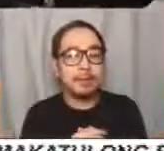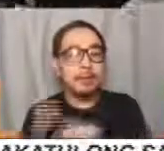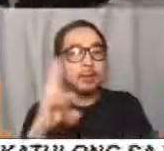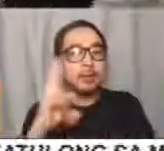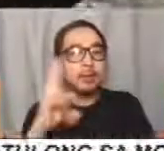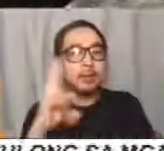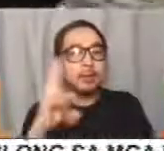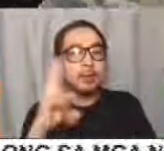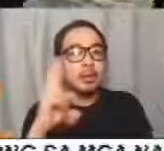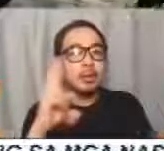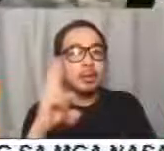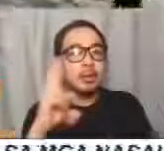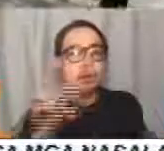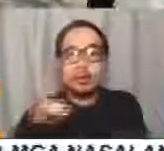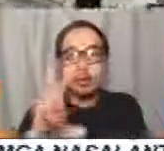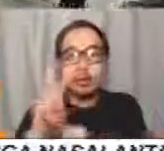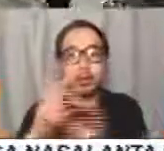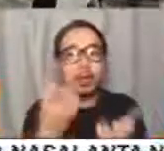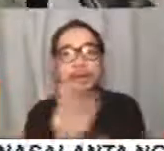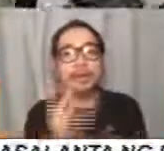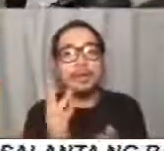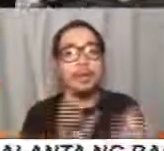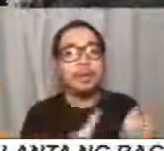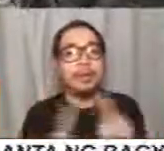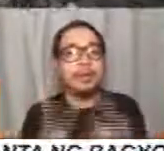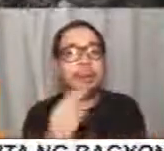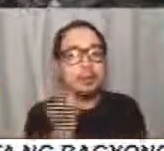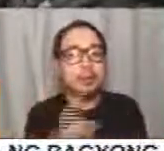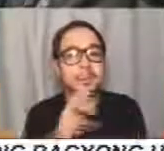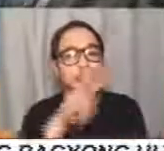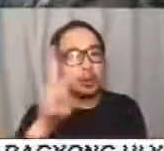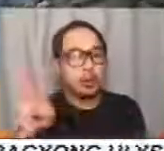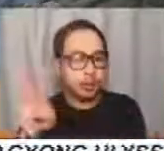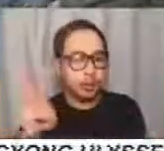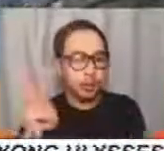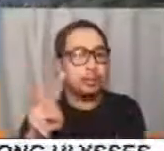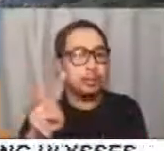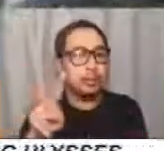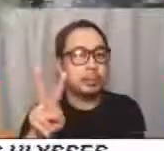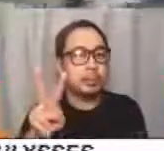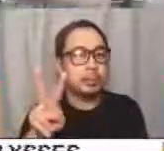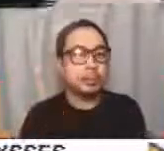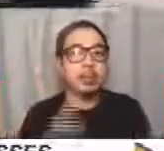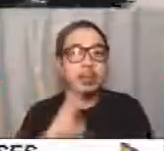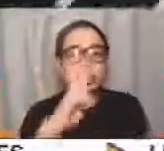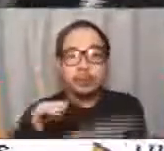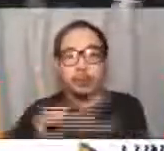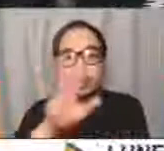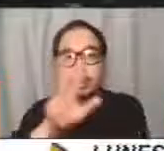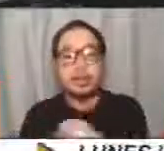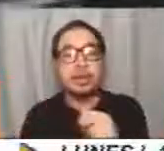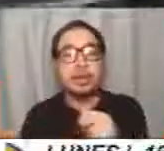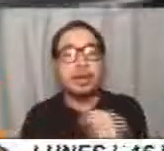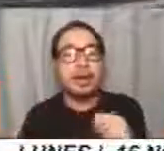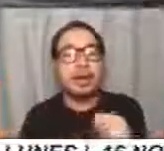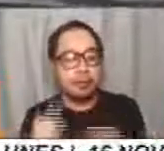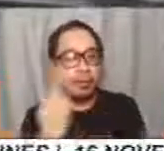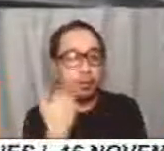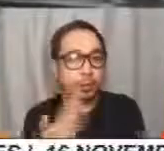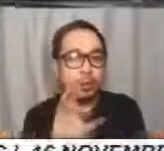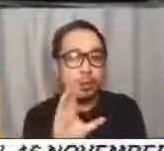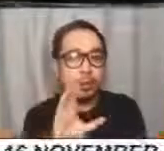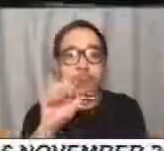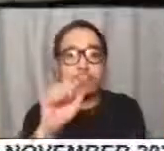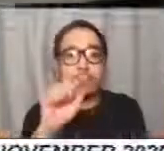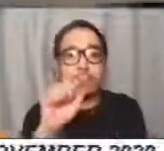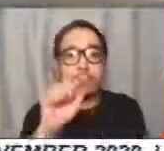NCR. Okay, so Sir Mark, itong sinasabi niyong 69 na death toll, although 2 are still for verification, posible pa rin po itong tumaas